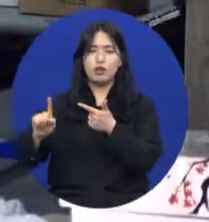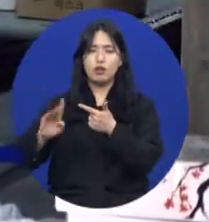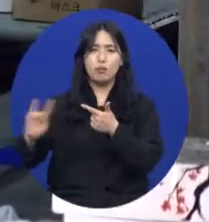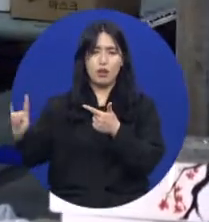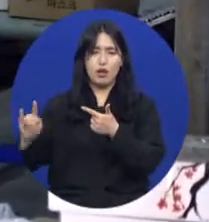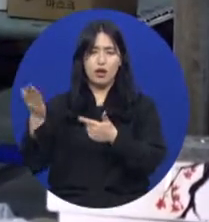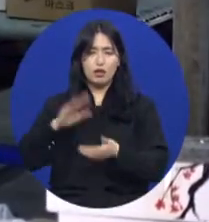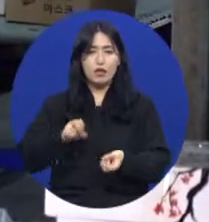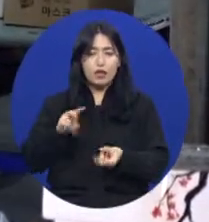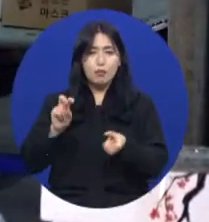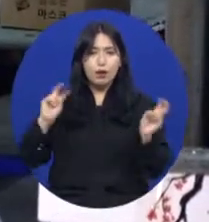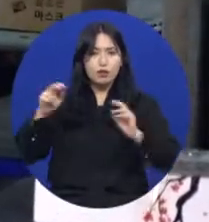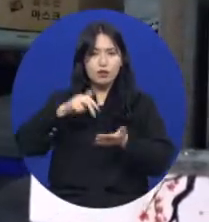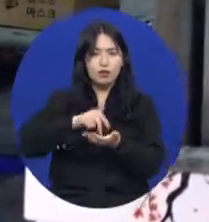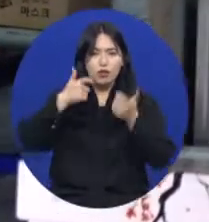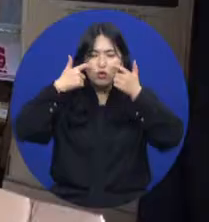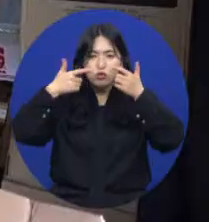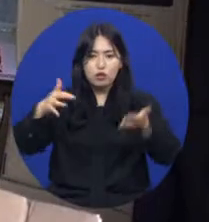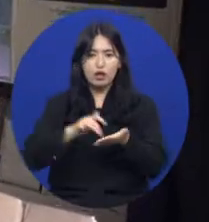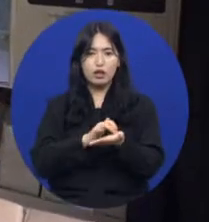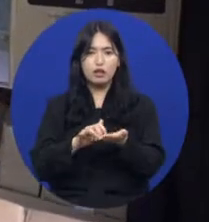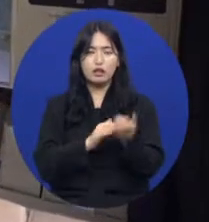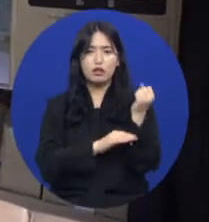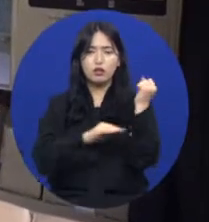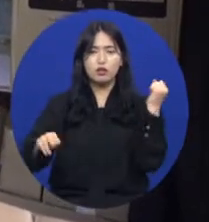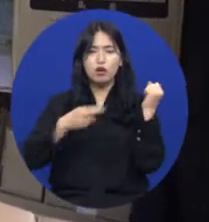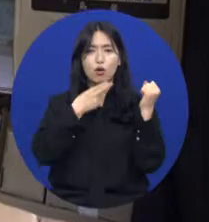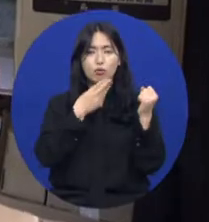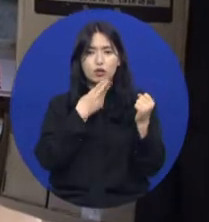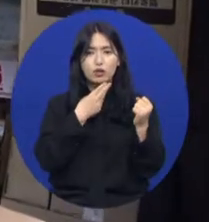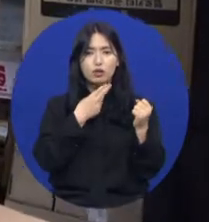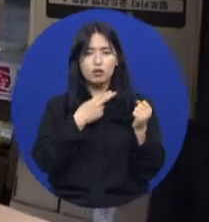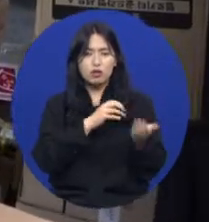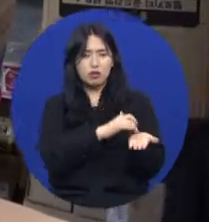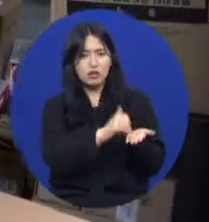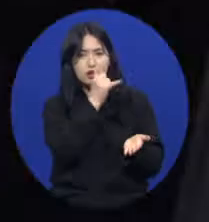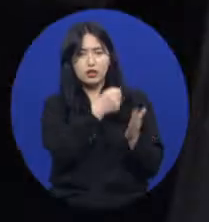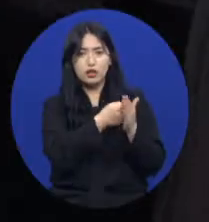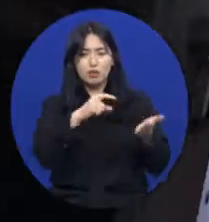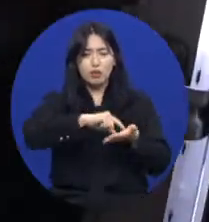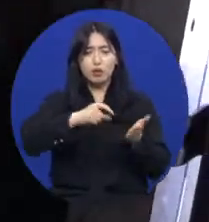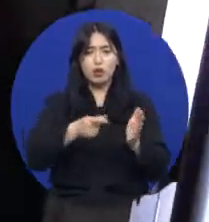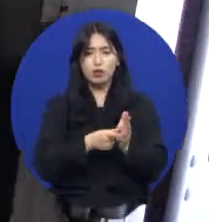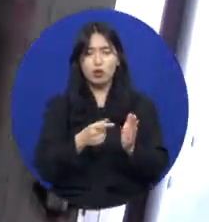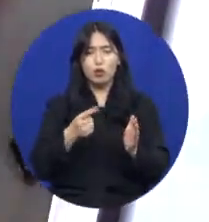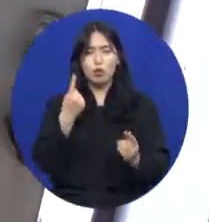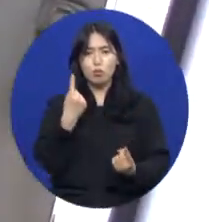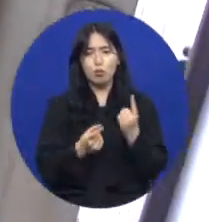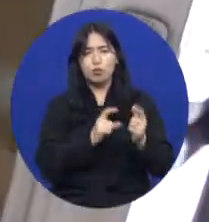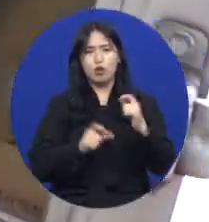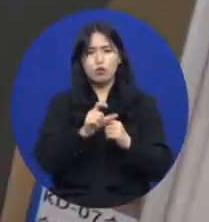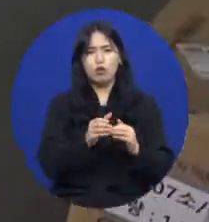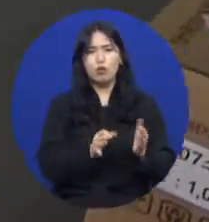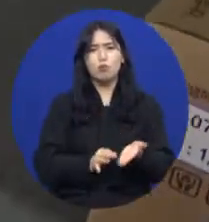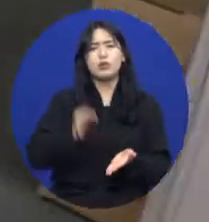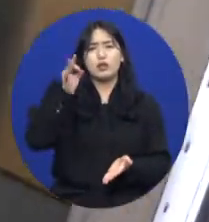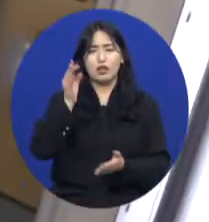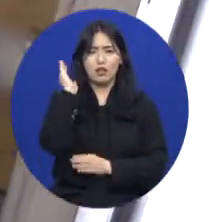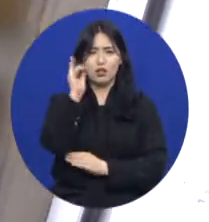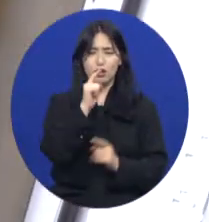하지만 택배 업체들이 뚜렷한 산정 근거 없이 부과하다 보니 적정 수준보다 높다는 논란이 끊이지 않고